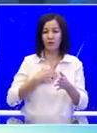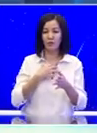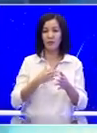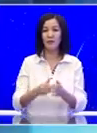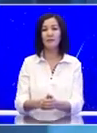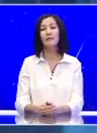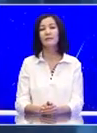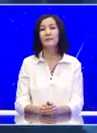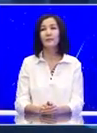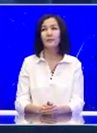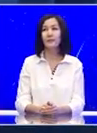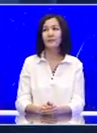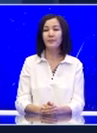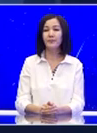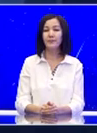Жетісу телеарнасы.